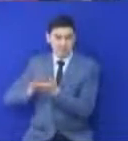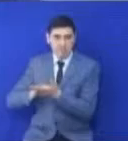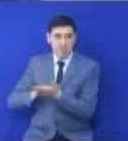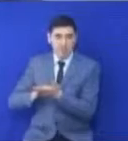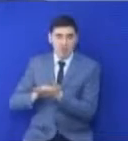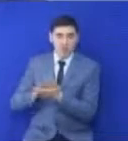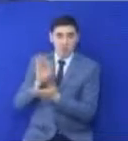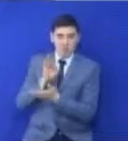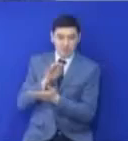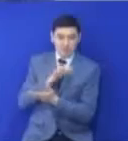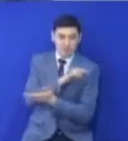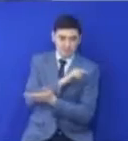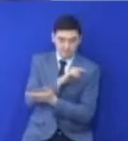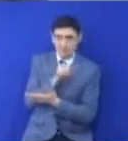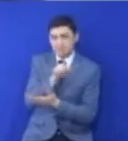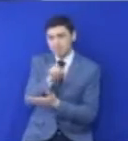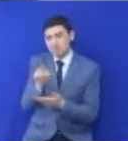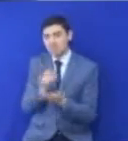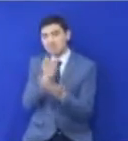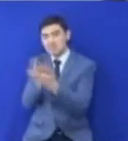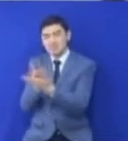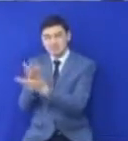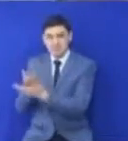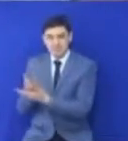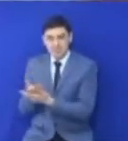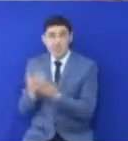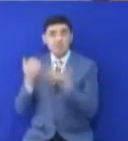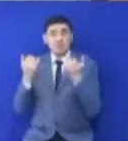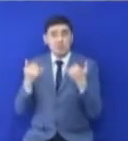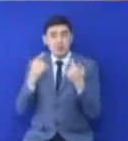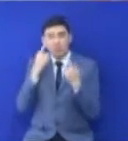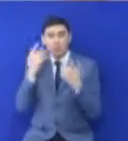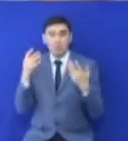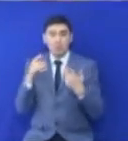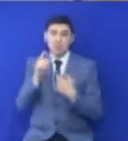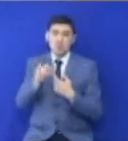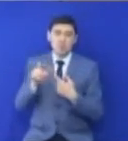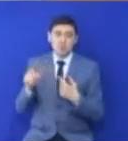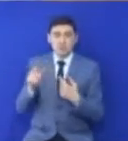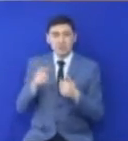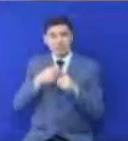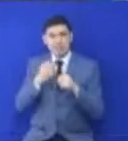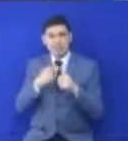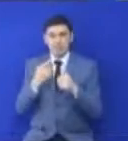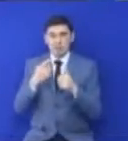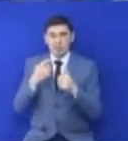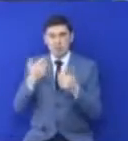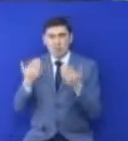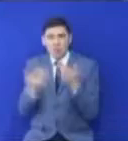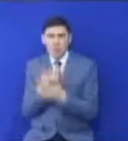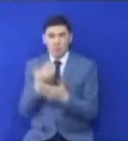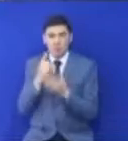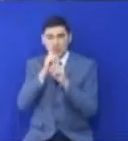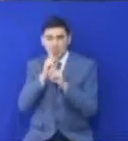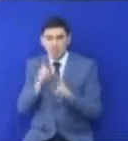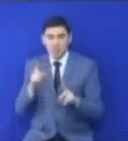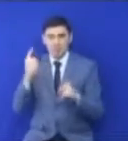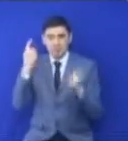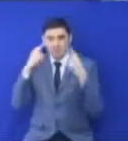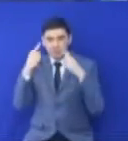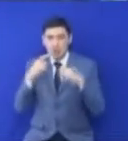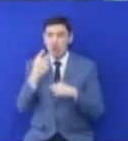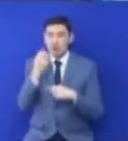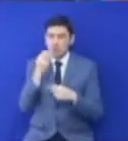жас отбасылардың кейбірі нәрестелеріне заманауи есімдер қойып жатса, көпшілігі ұлы әрі беделді тұлғалардың, батырлар мен ақындардың